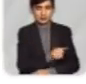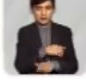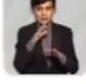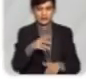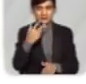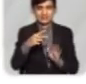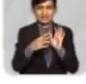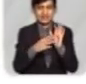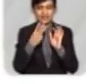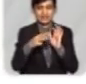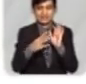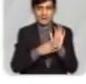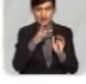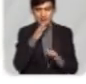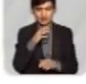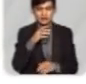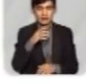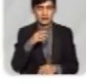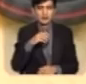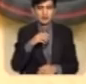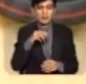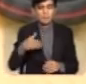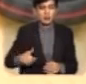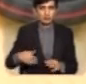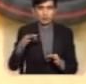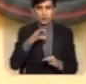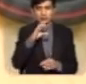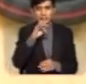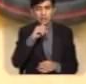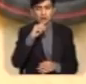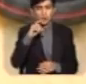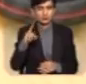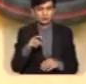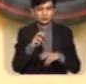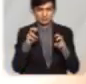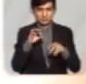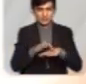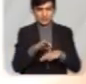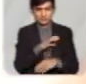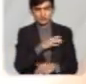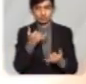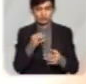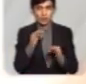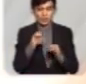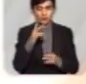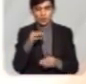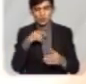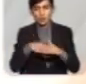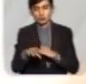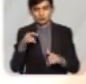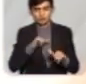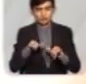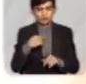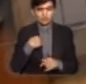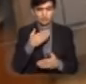39-летней женщины цирроз печени в медикам она попала с обострением сейчас состояние стабильное но идти ей некуда айгуль и